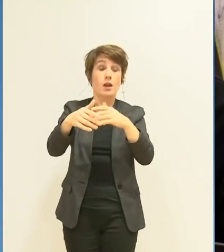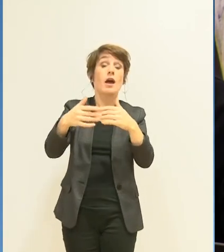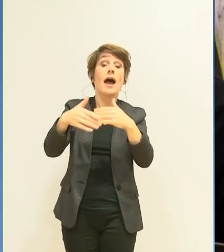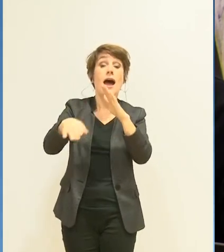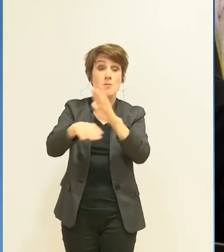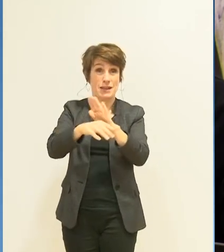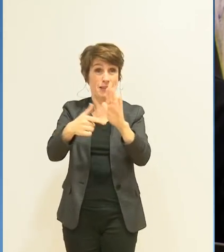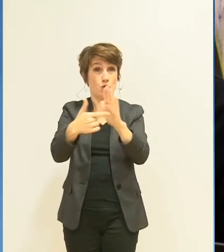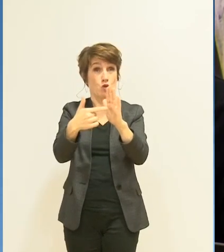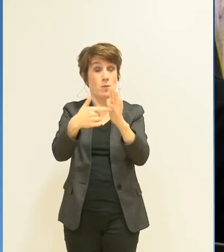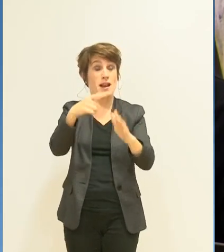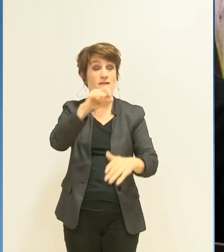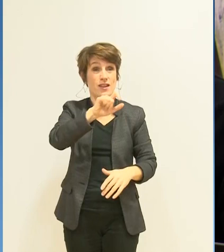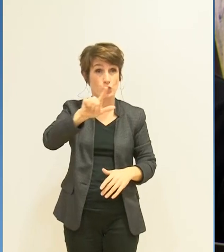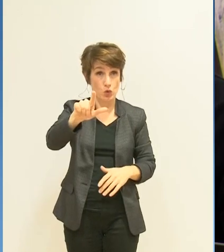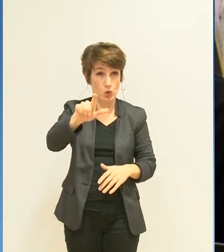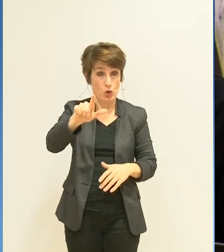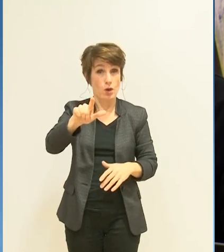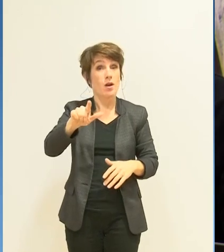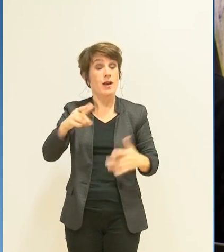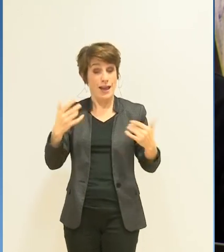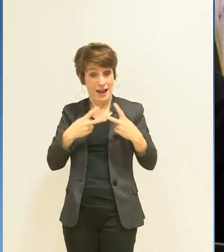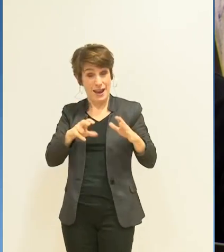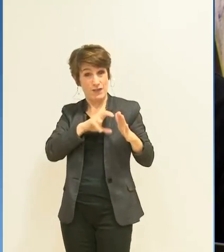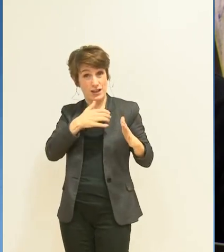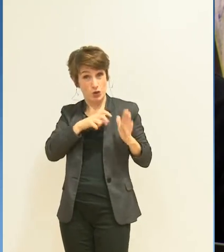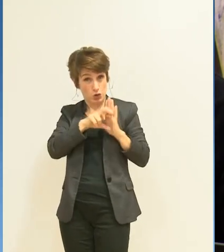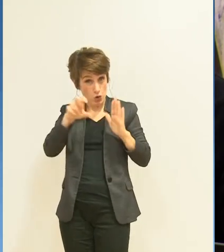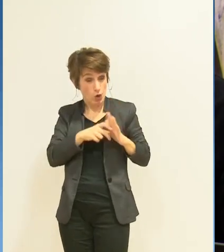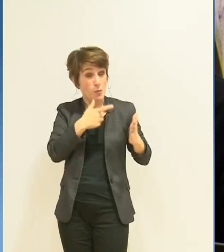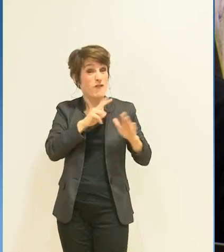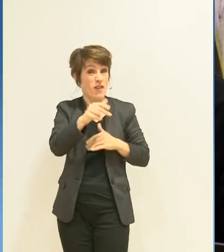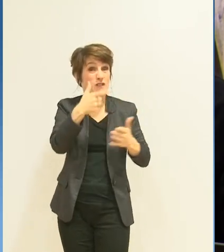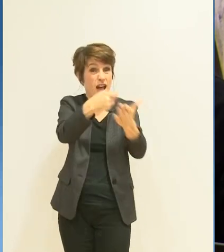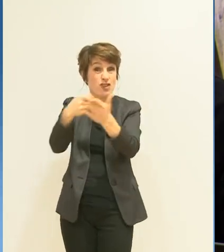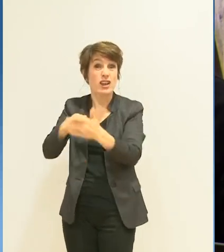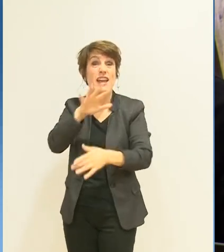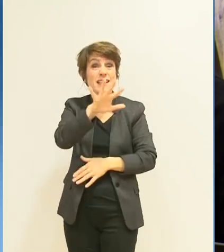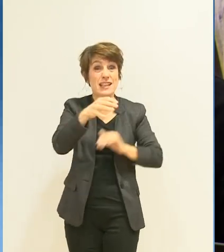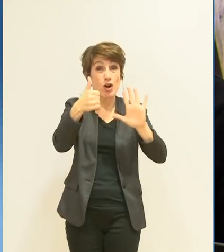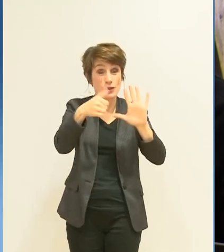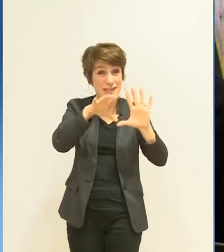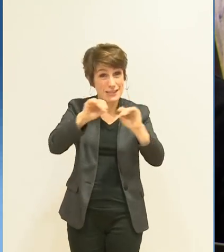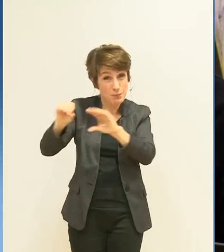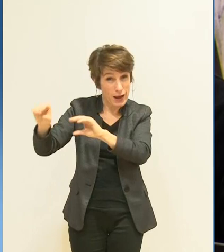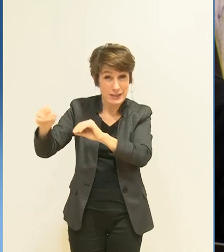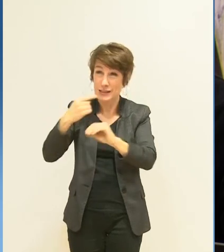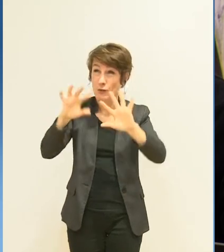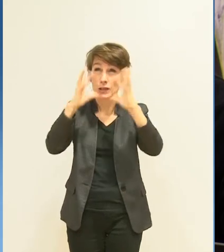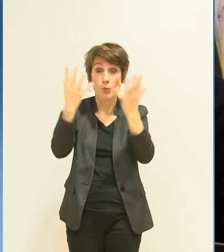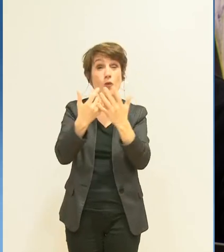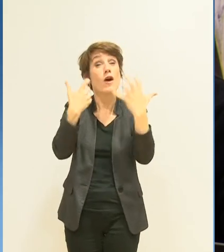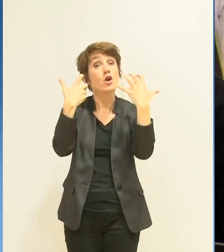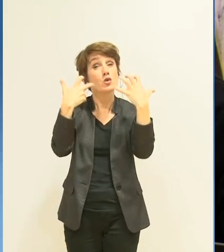collectivité garantie l'achat de 56 places non encore réservé aujourd'hui soit 840 milles euros